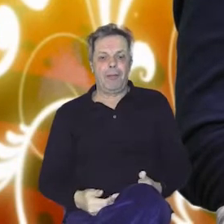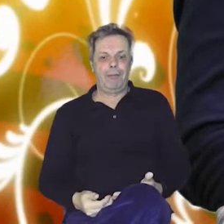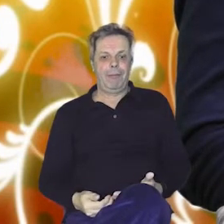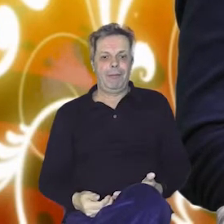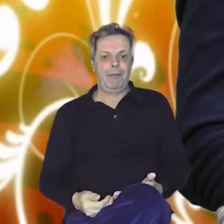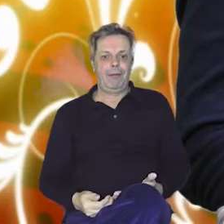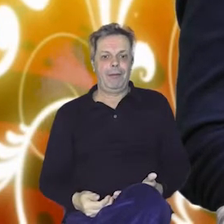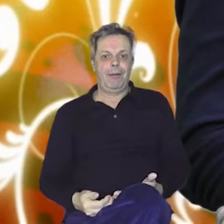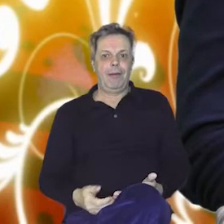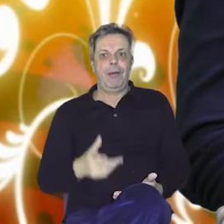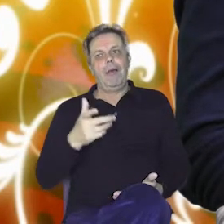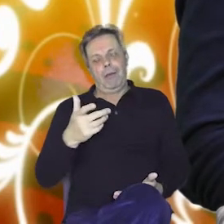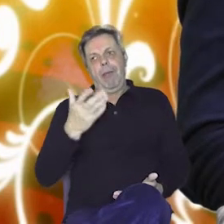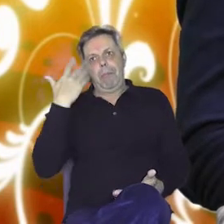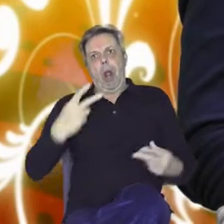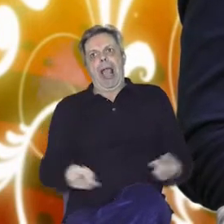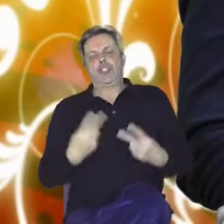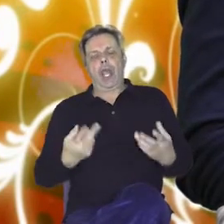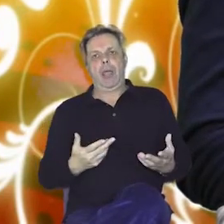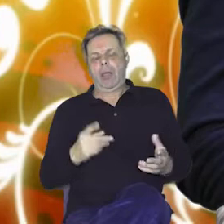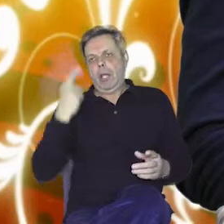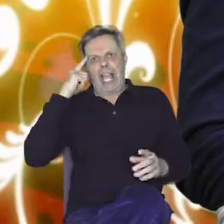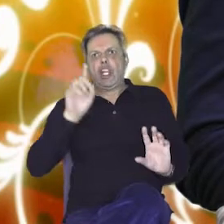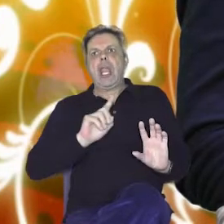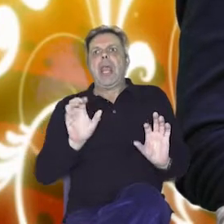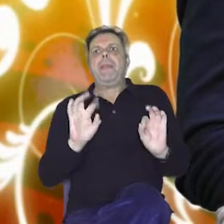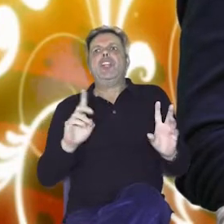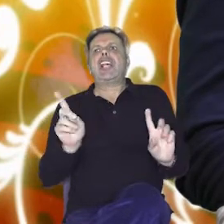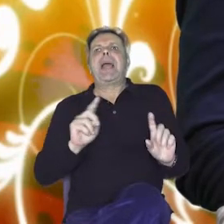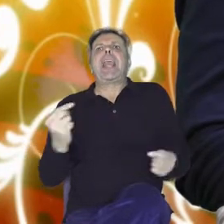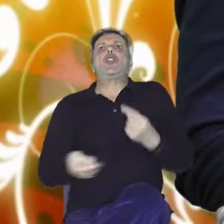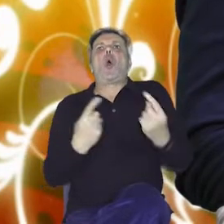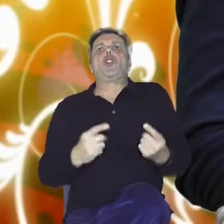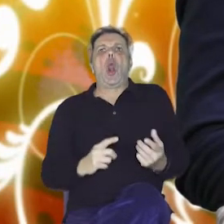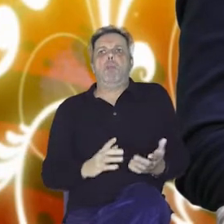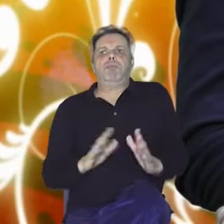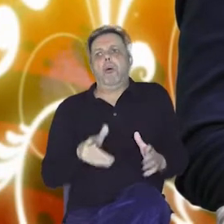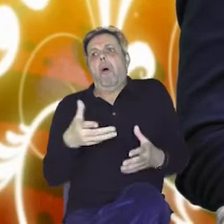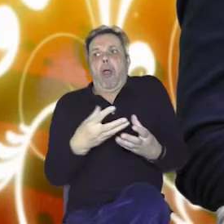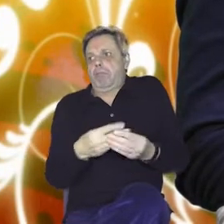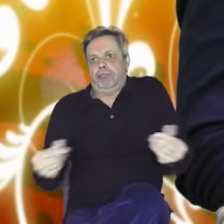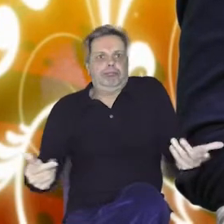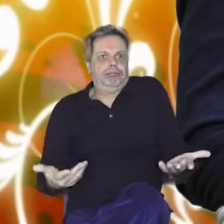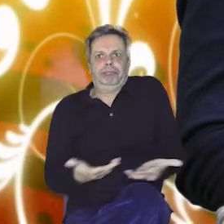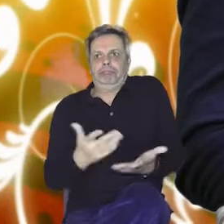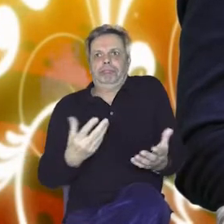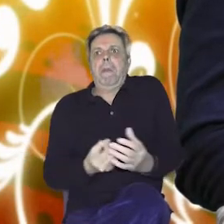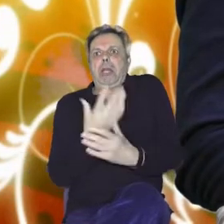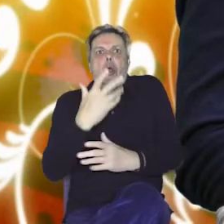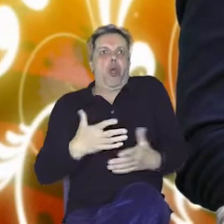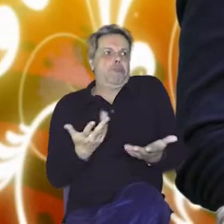onda je već mu bilo mnogo lakše, nije ništa neprirodno, sve je ovo prirodno, sve je to ljudsko i da,